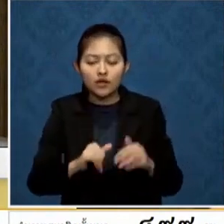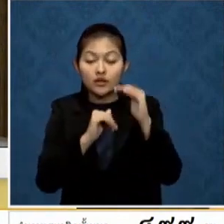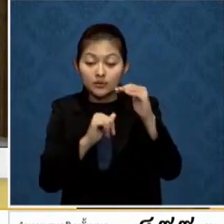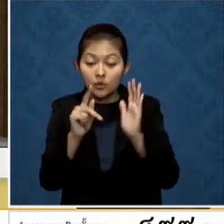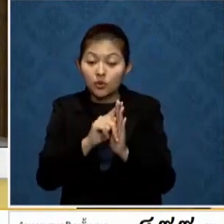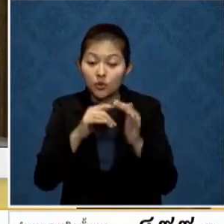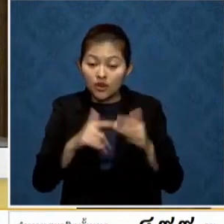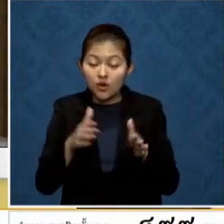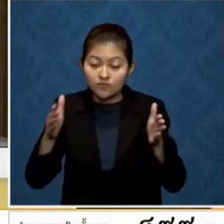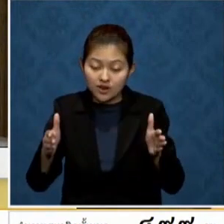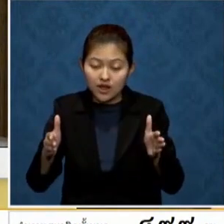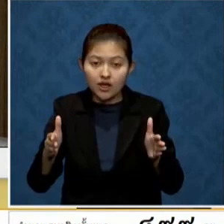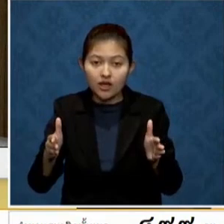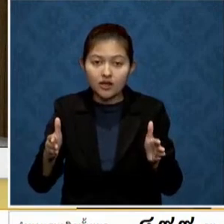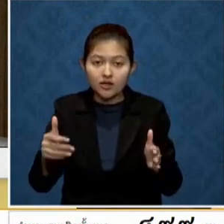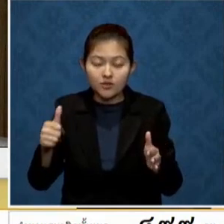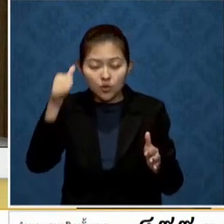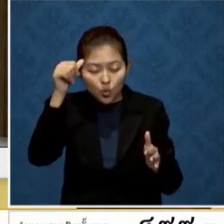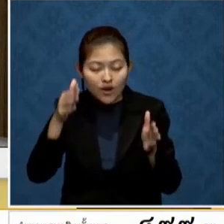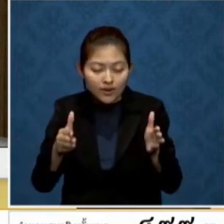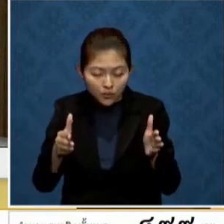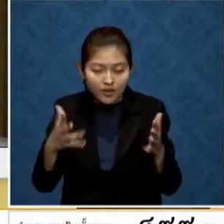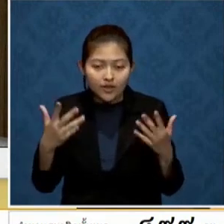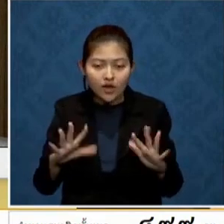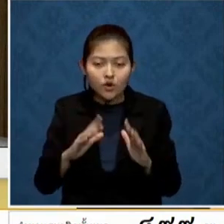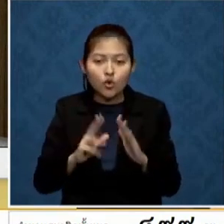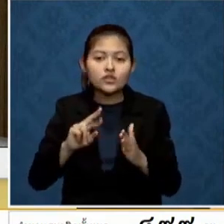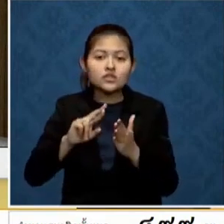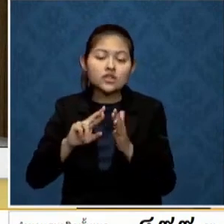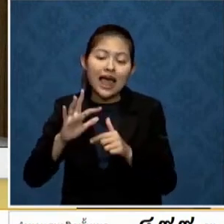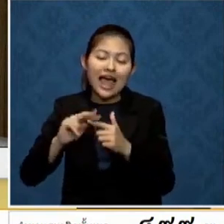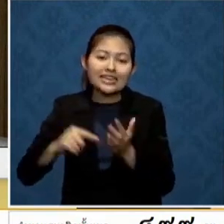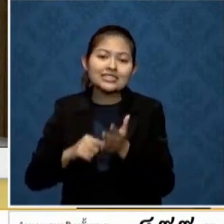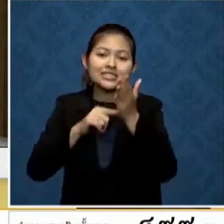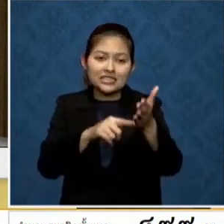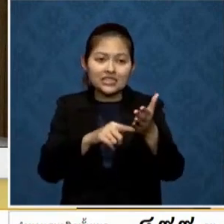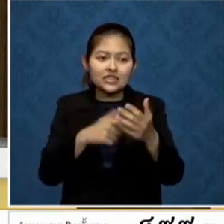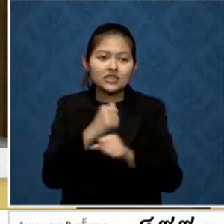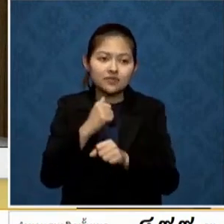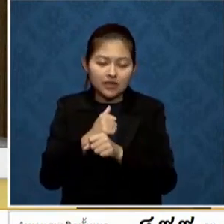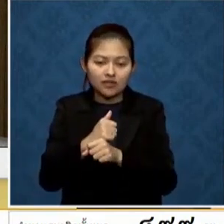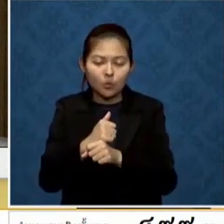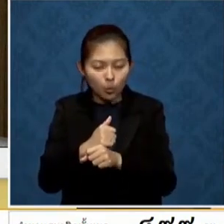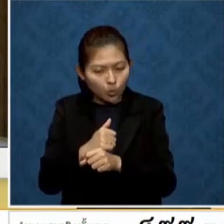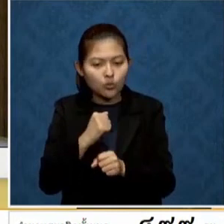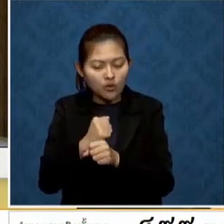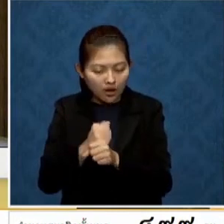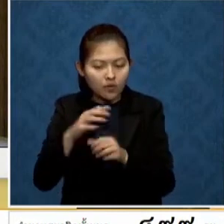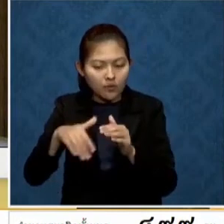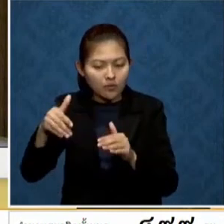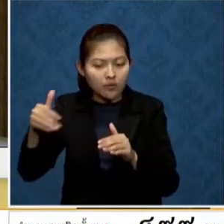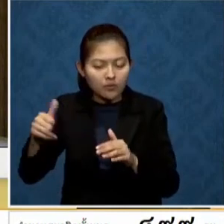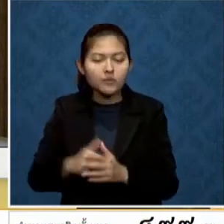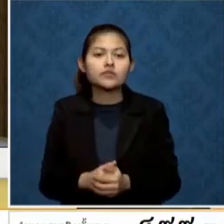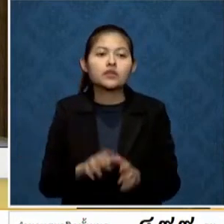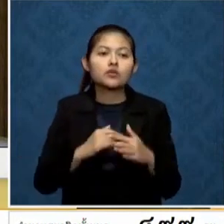แบบนี้และมีกรอบเวลาที่ชัดเจนแบบนี้มันทำให้ผู้เสนอร่างหรือว่าสมาชิกสภาผู้แทนราษฎรที่เสนอร่างนั้นทำงานได้ง่ายขึ้นผมยยกตัวอย่างให้เห็น